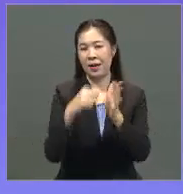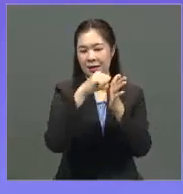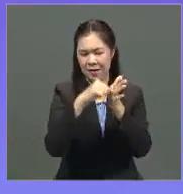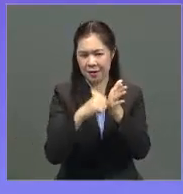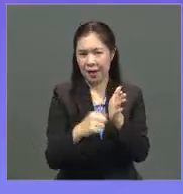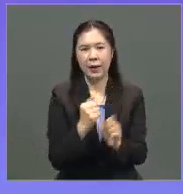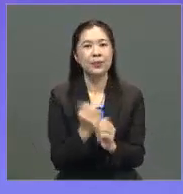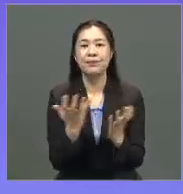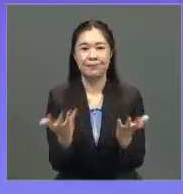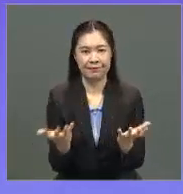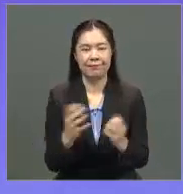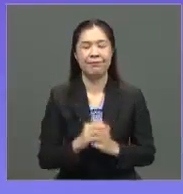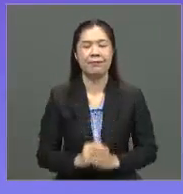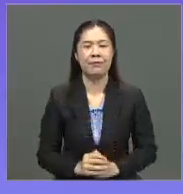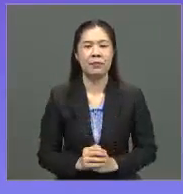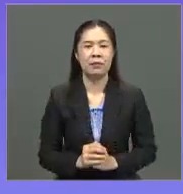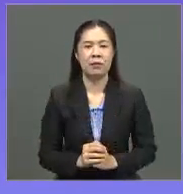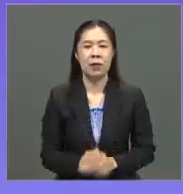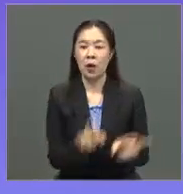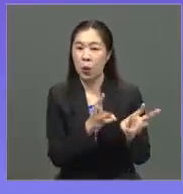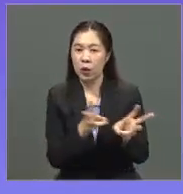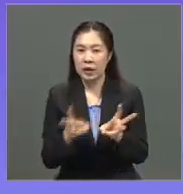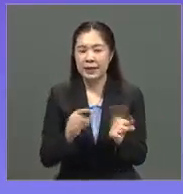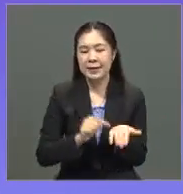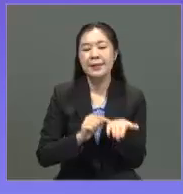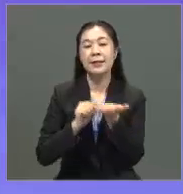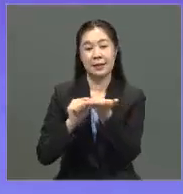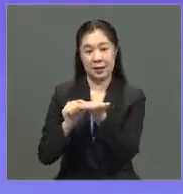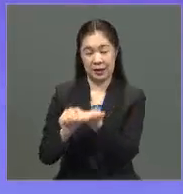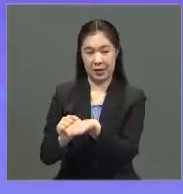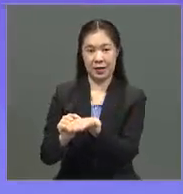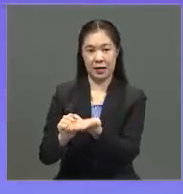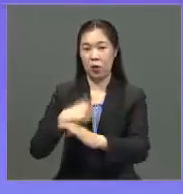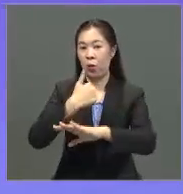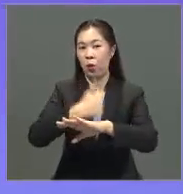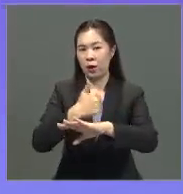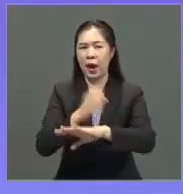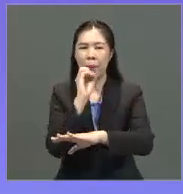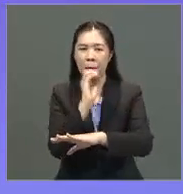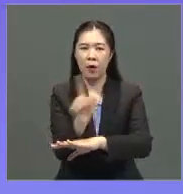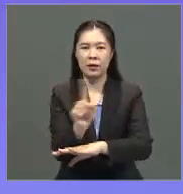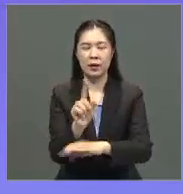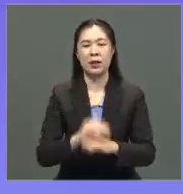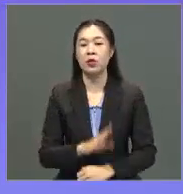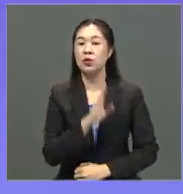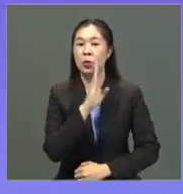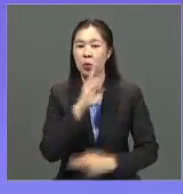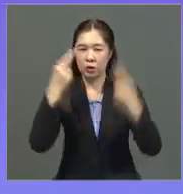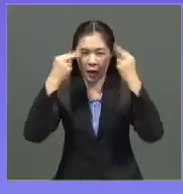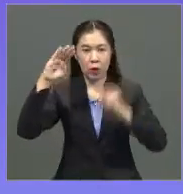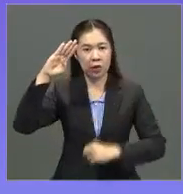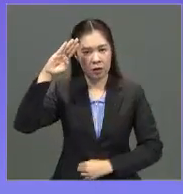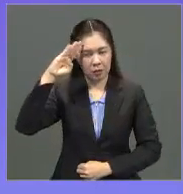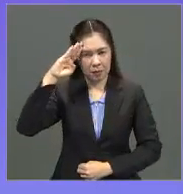ปรากฏว่าทางออกที่มีการนำเสนอจากหัวหน้าพรรคไทยศรีวิไลย์ออกมาบอกว่าถ้านายกรัฐมนตรี